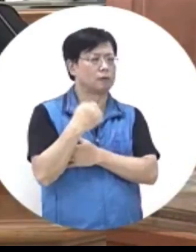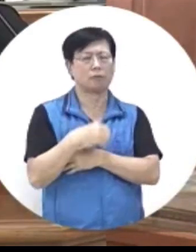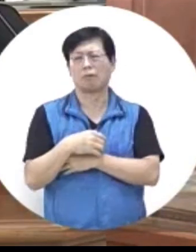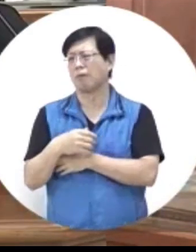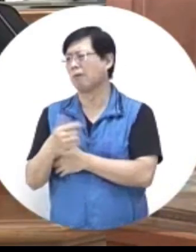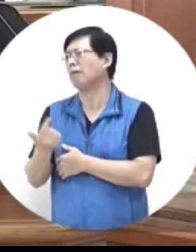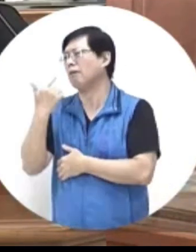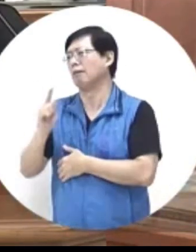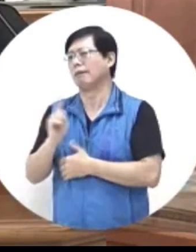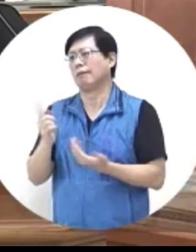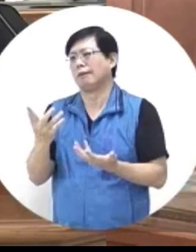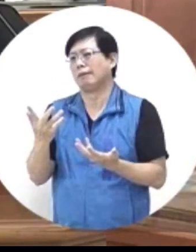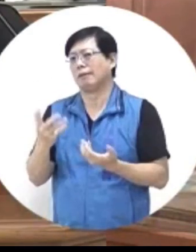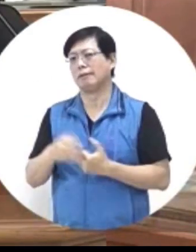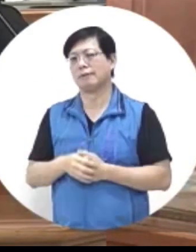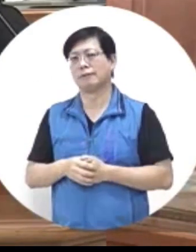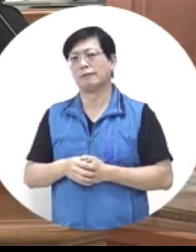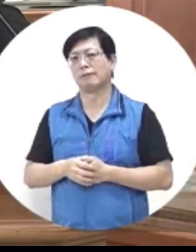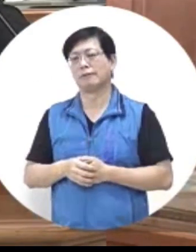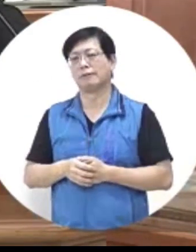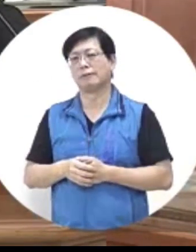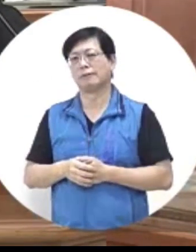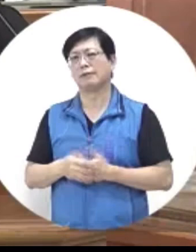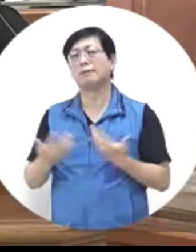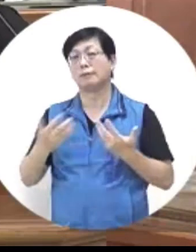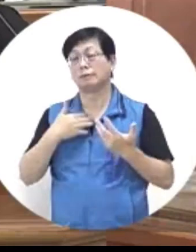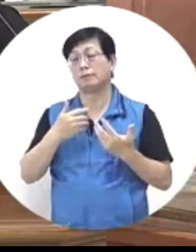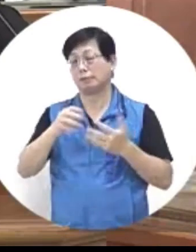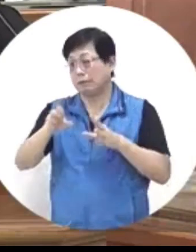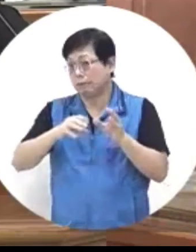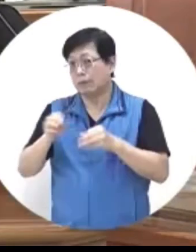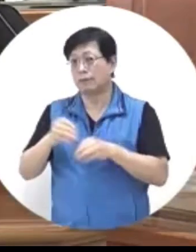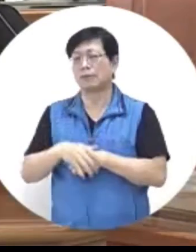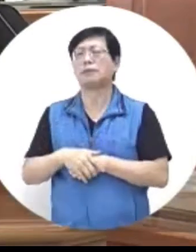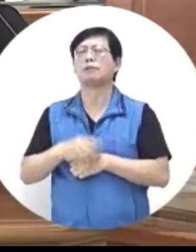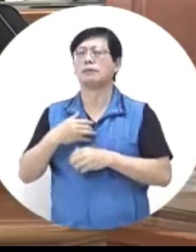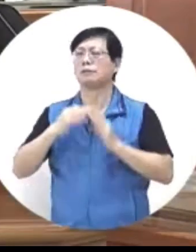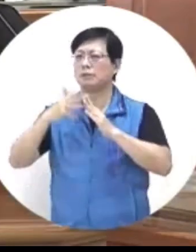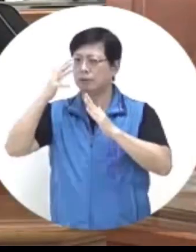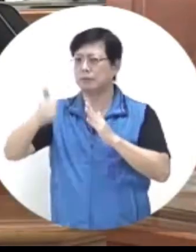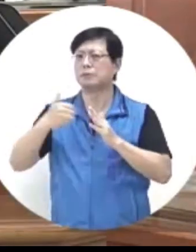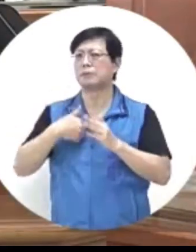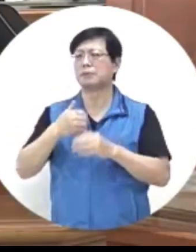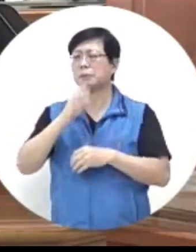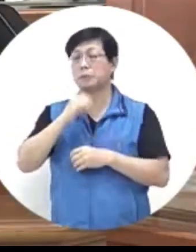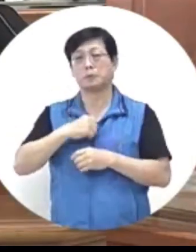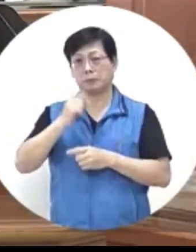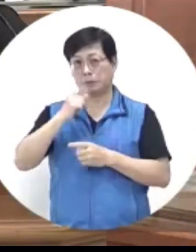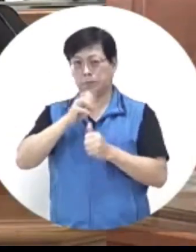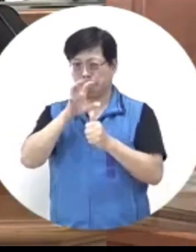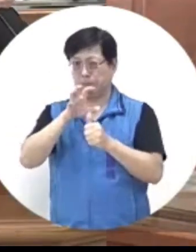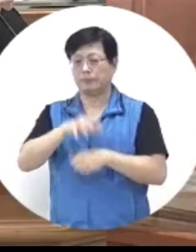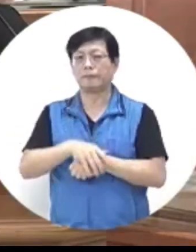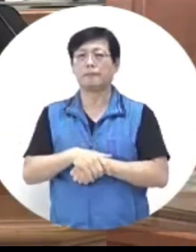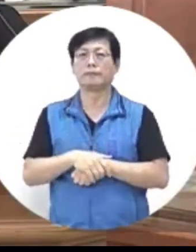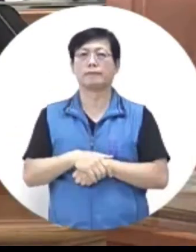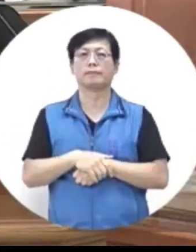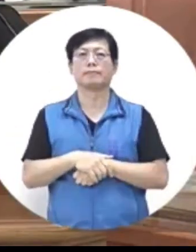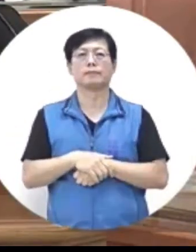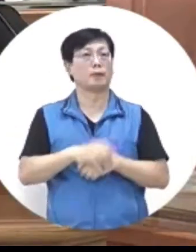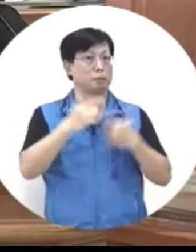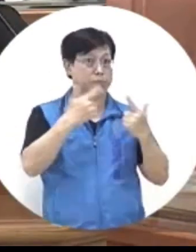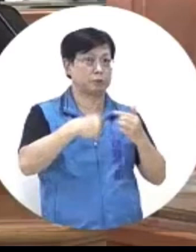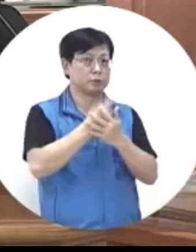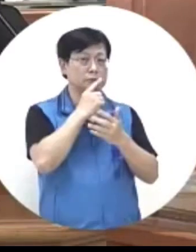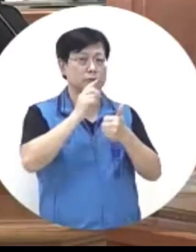啊？ 我们会尽快把这稍微相关。 请你快点来讲，我一直一再认为 这里面哈，不是只有